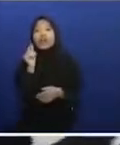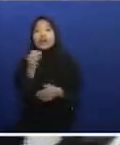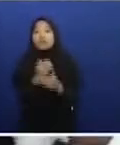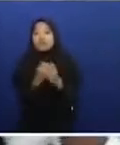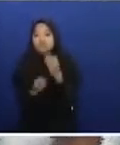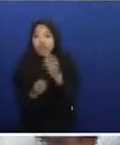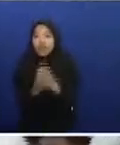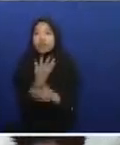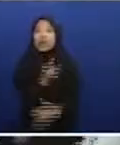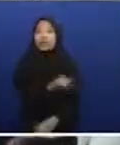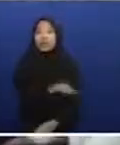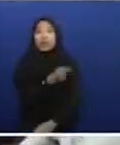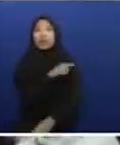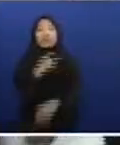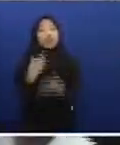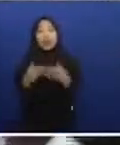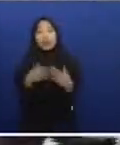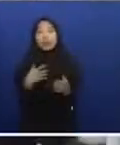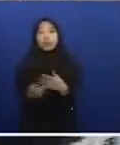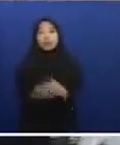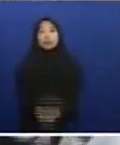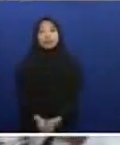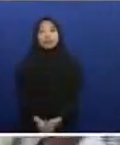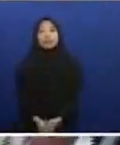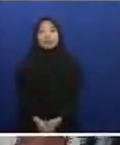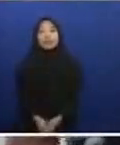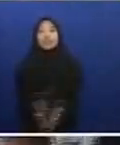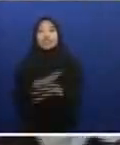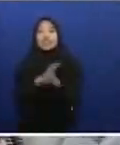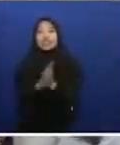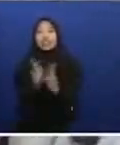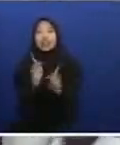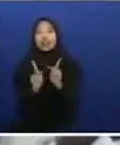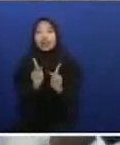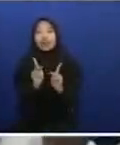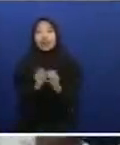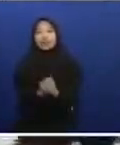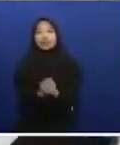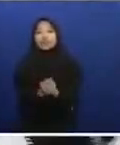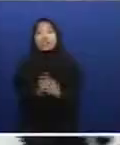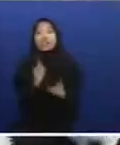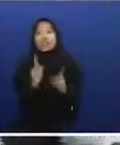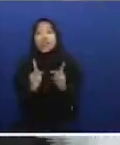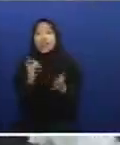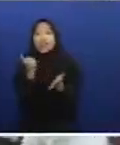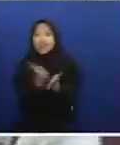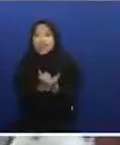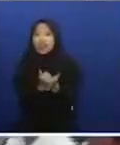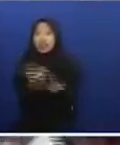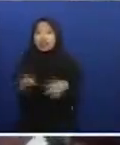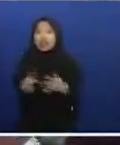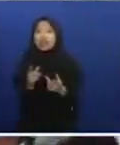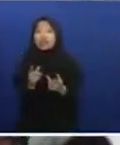Saya jadi menteri pun bukan dari partai politik atau titipan dari ayah ibu atau